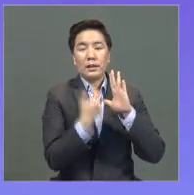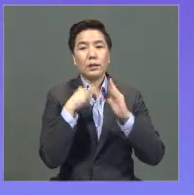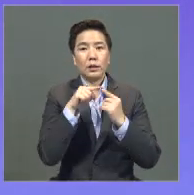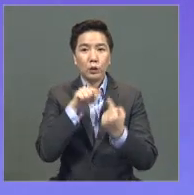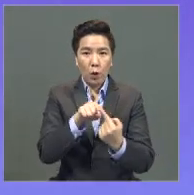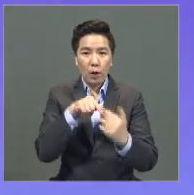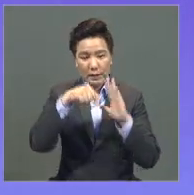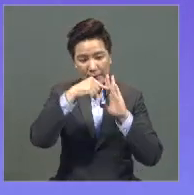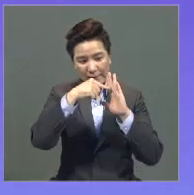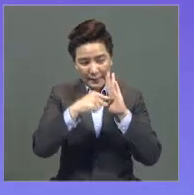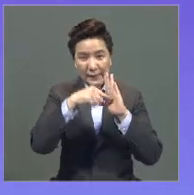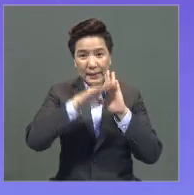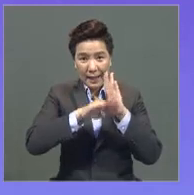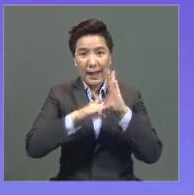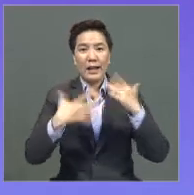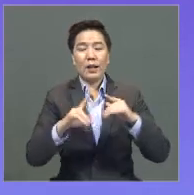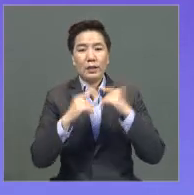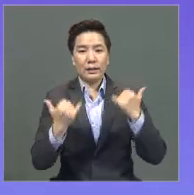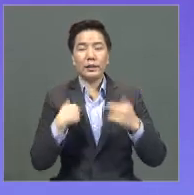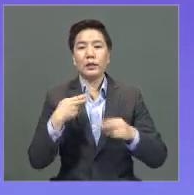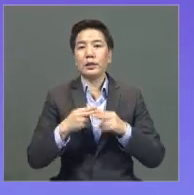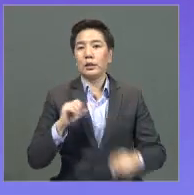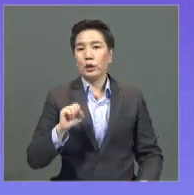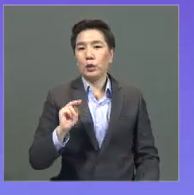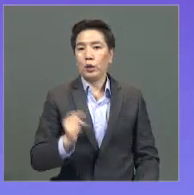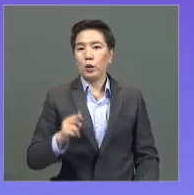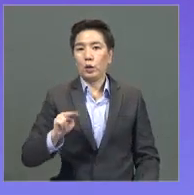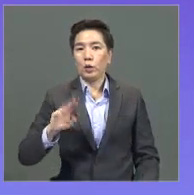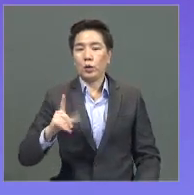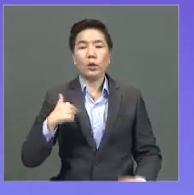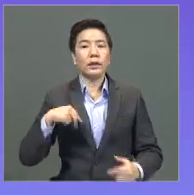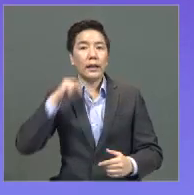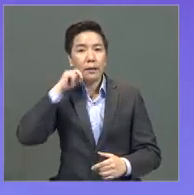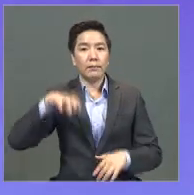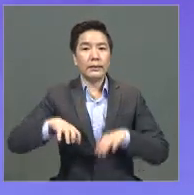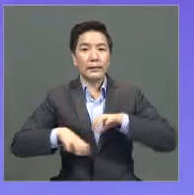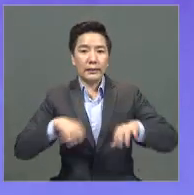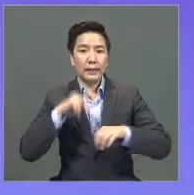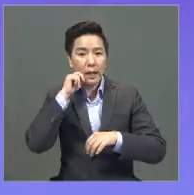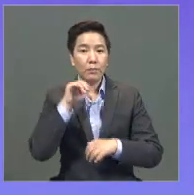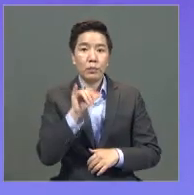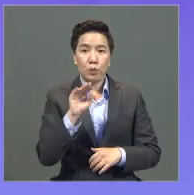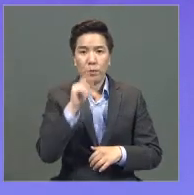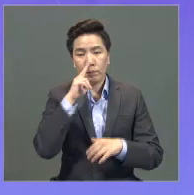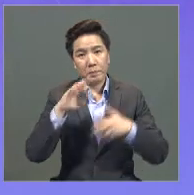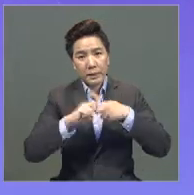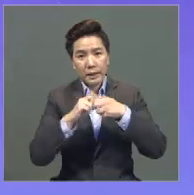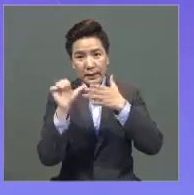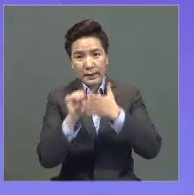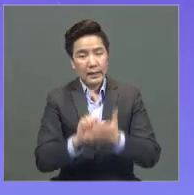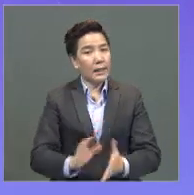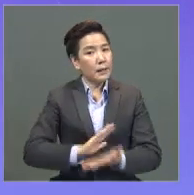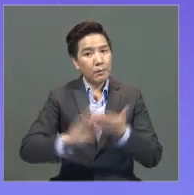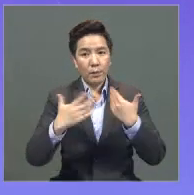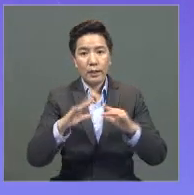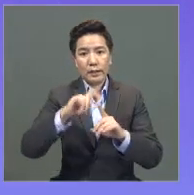ครับไหลลงในพื้นที่ต่อลากซะเป็นส่วนใหญ่แล้วทางสนชก็คาดการณ์นะครับว่าเสนอการในลุ่มน้ำยมนั้นจะคลี่คลายได้ภายใน